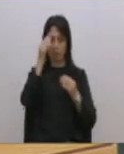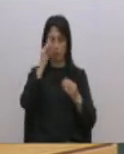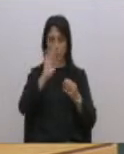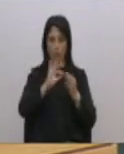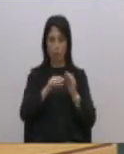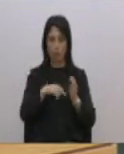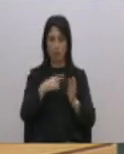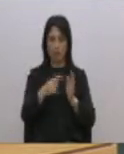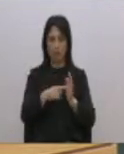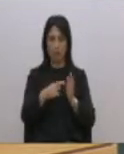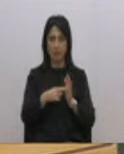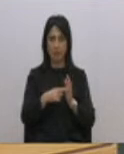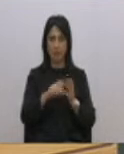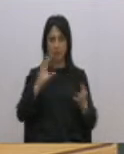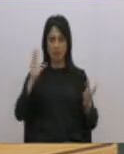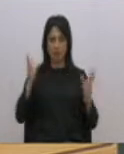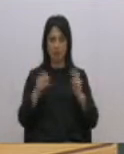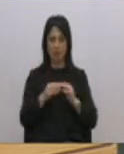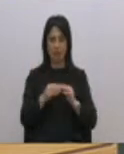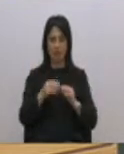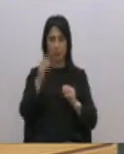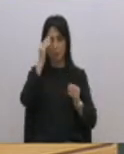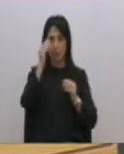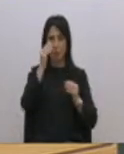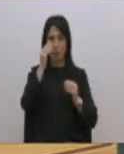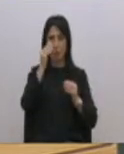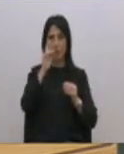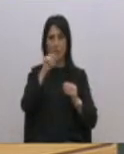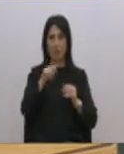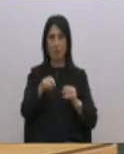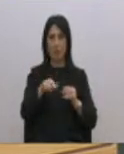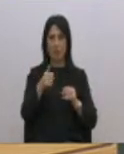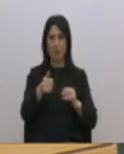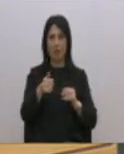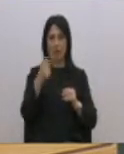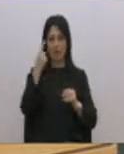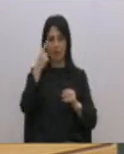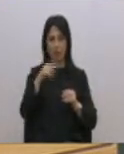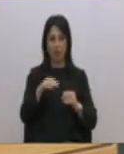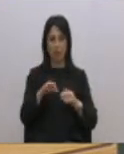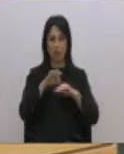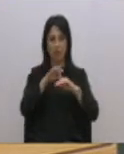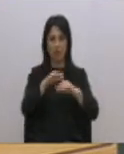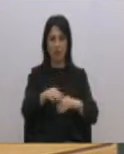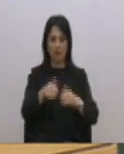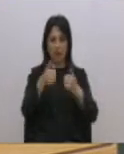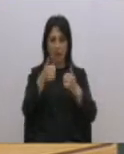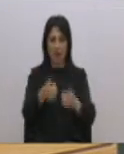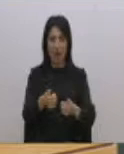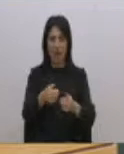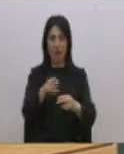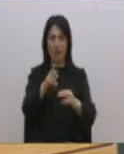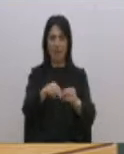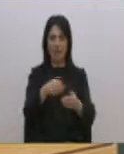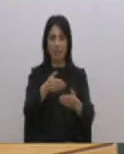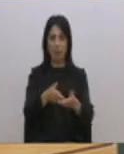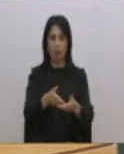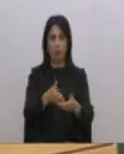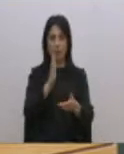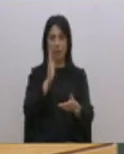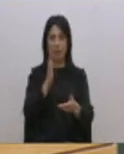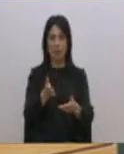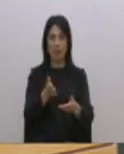კონკრეტულ საკითხებზე შევჯერდეთ კონკრეტულ პოზიციებზე და ეს კარგი იდეა მივიყვანოთ კარგ დასასრულამდე, რომელსაც